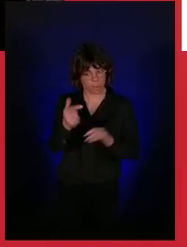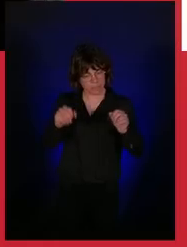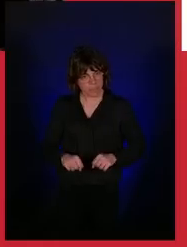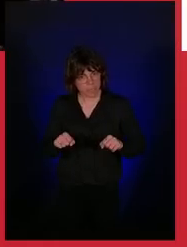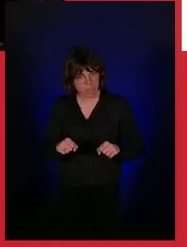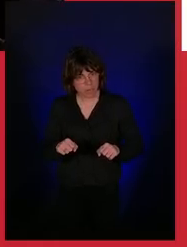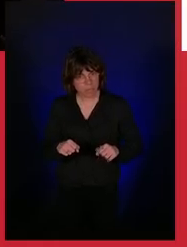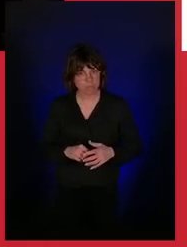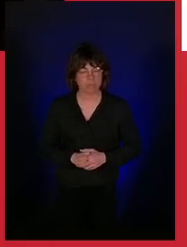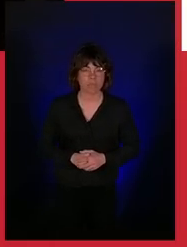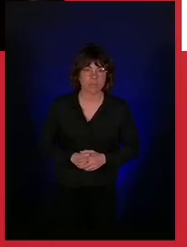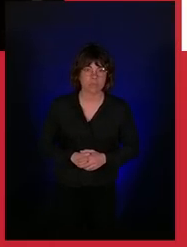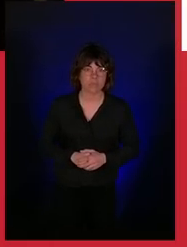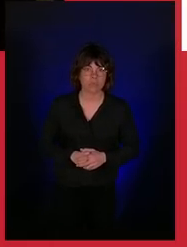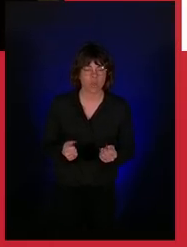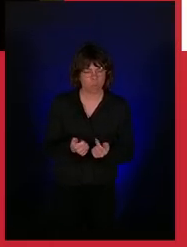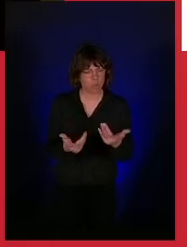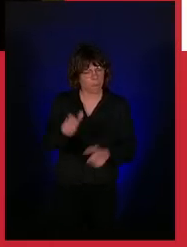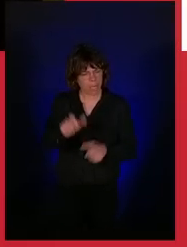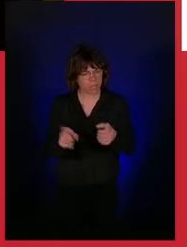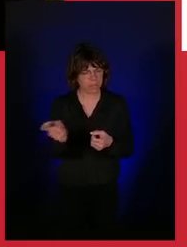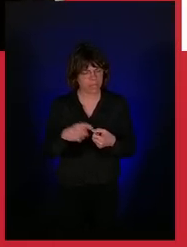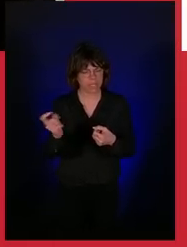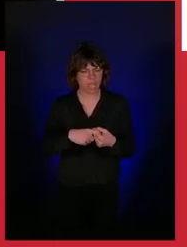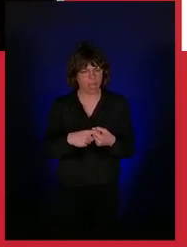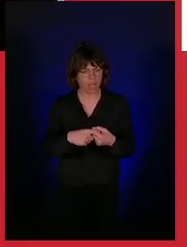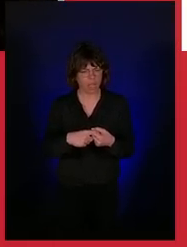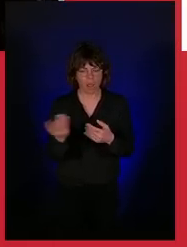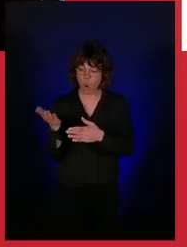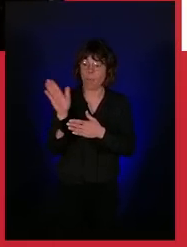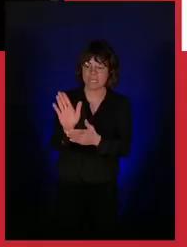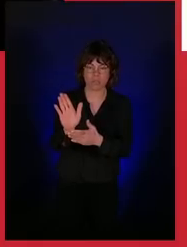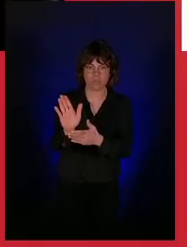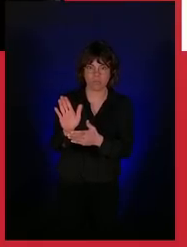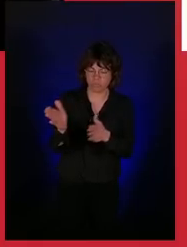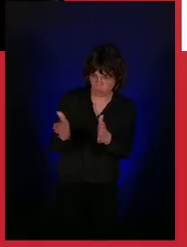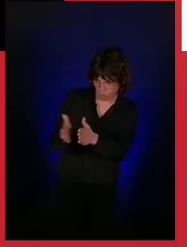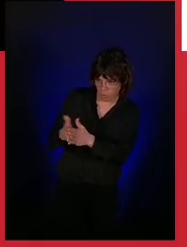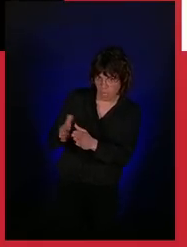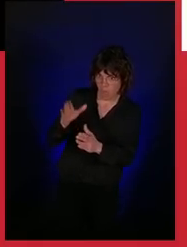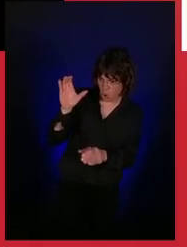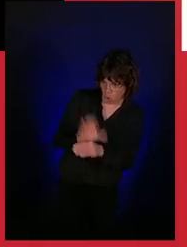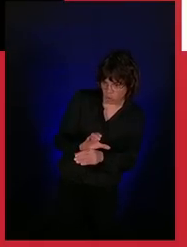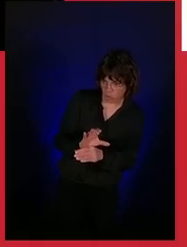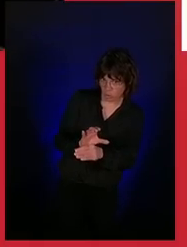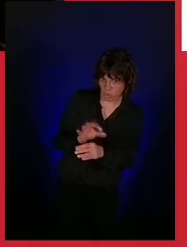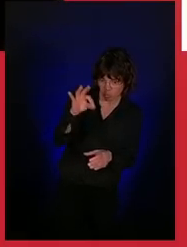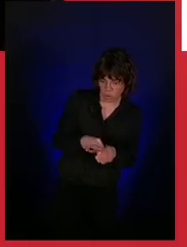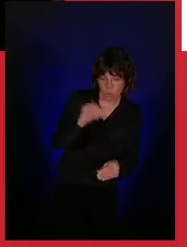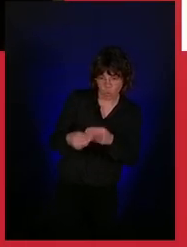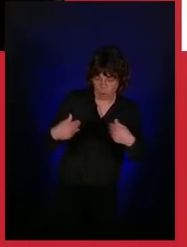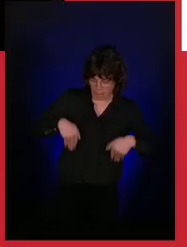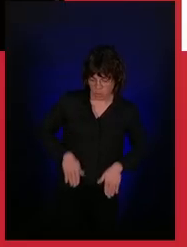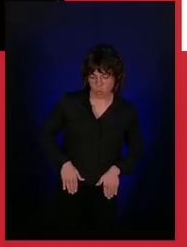possibilité, certains syndicats dont vous êtes représentant vous ont demandé de faire un vote contre ou un vote